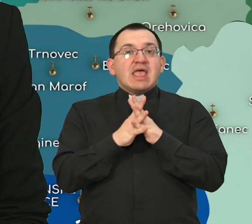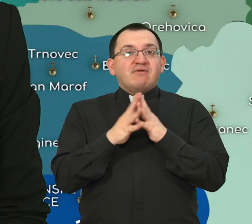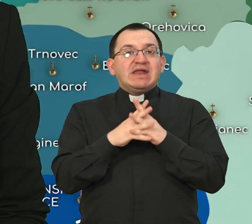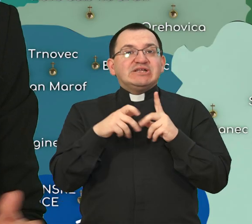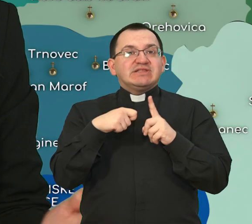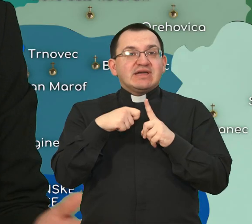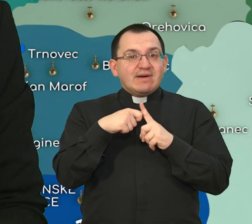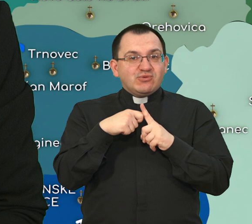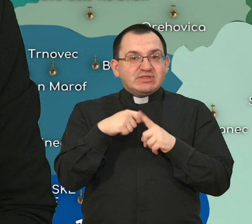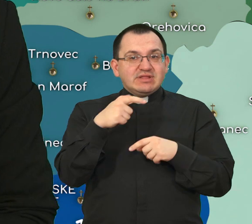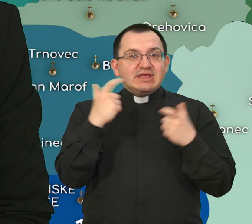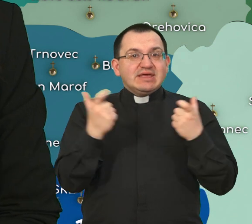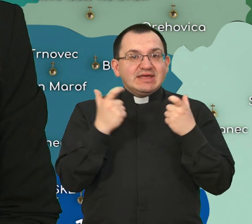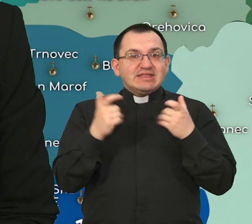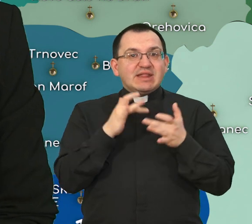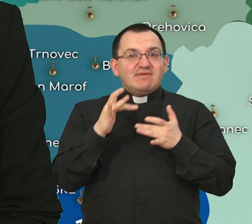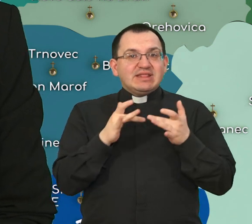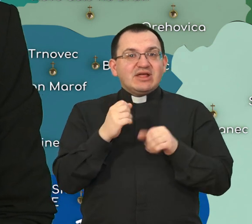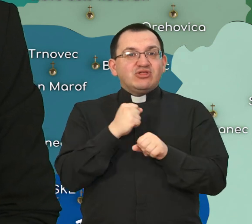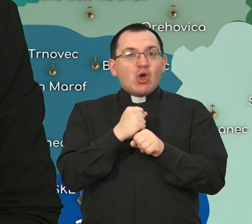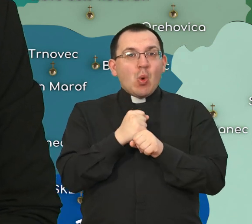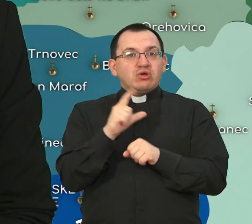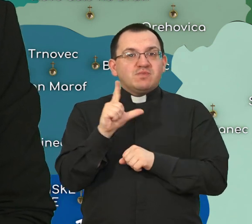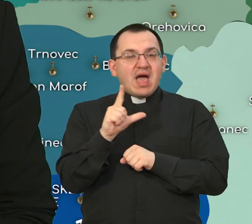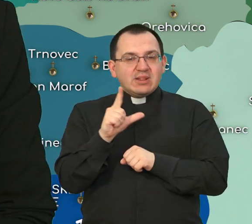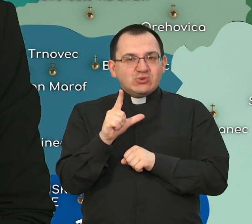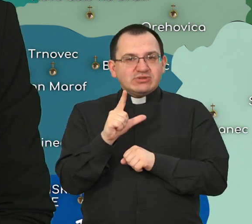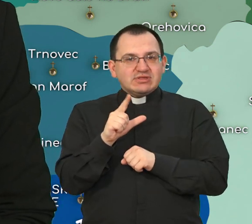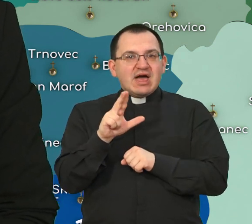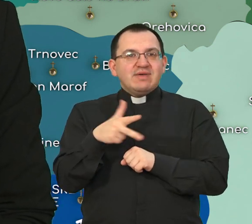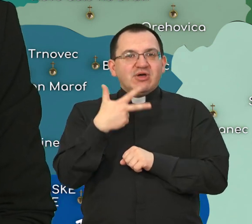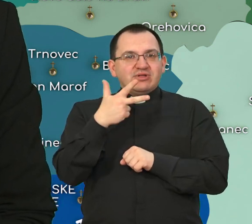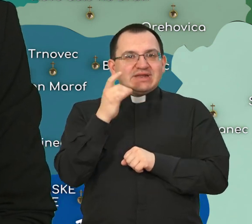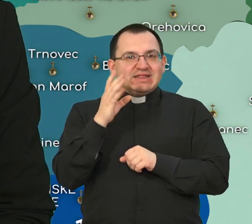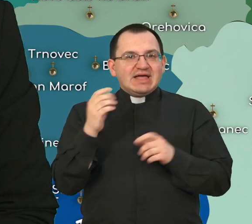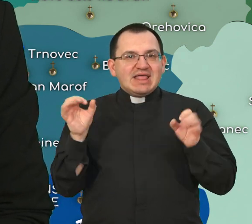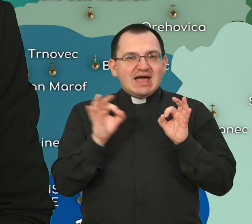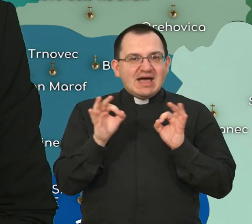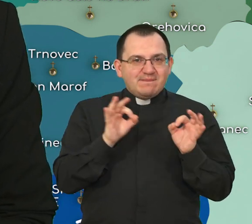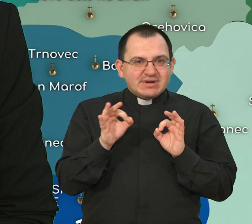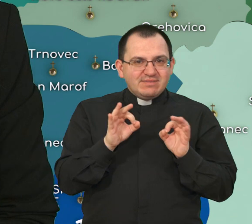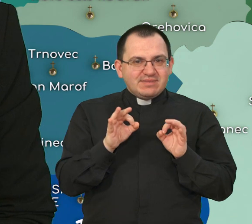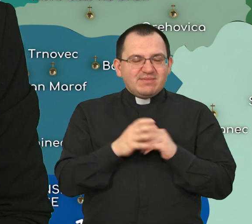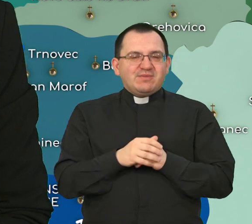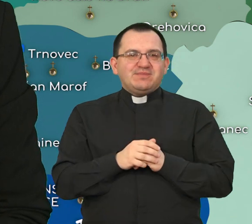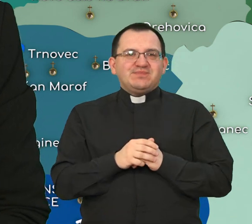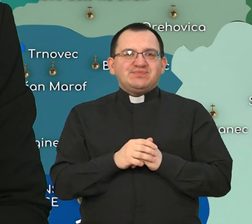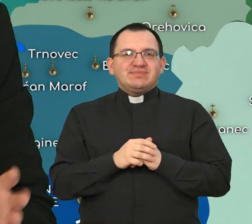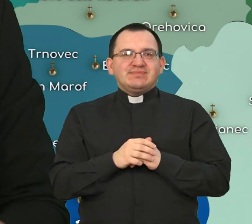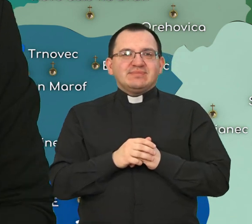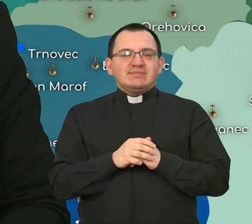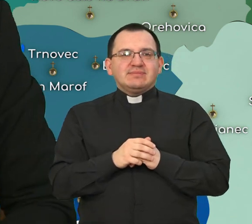Varaždinski kapucini tradicionalno slave Majku Božju Lurdsku, za koju se pripremaju trodnevnicom od srijede 8. do